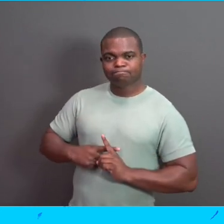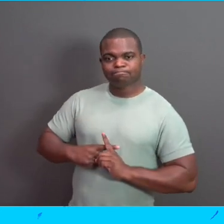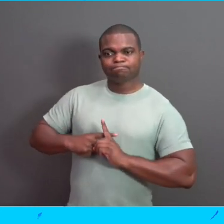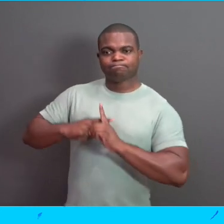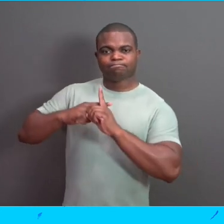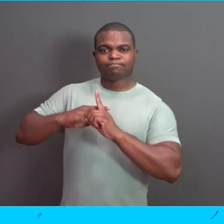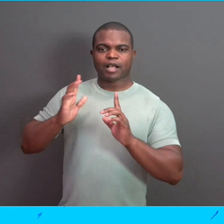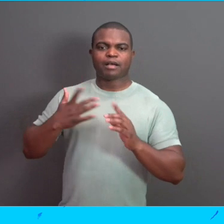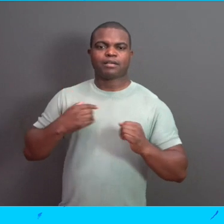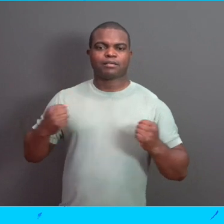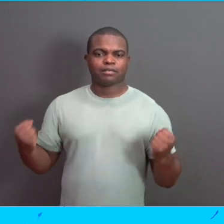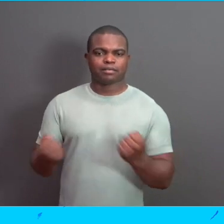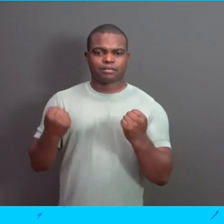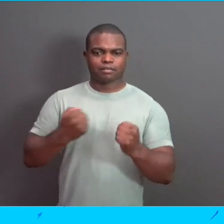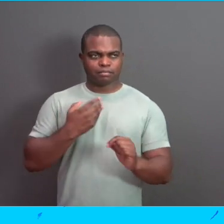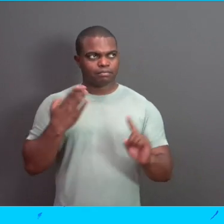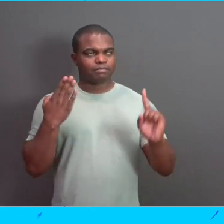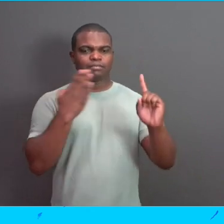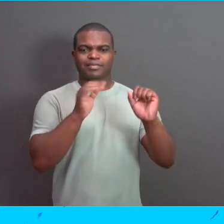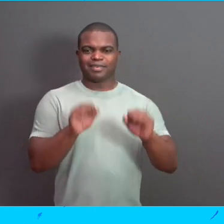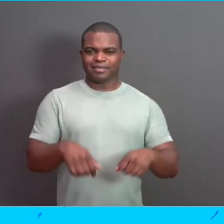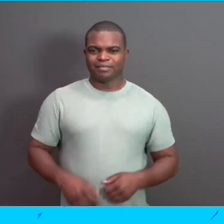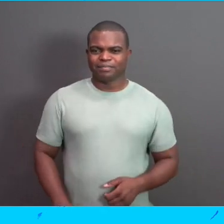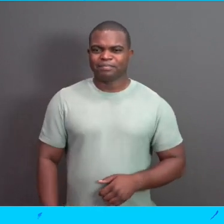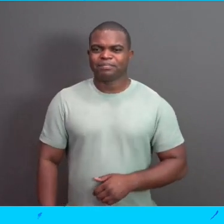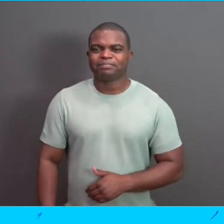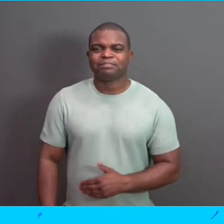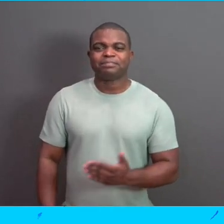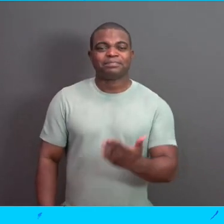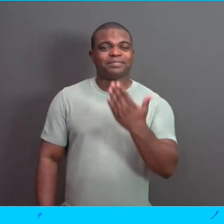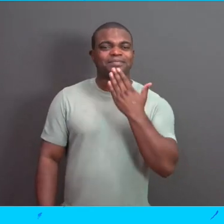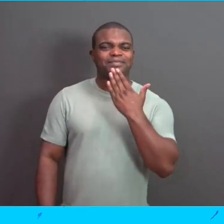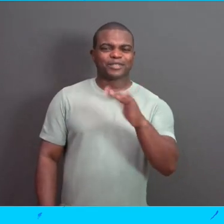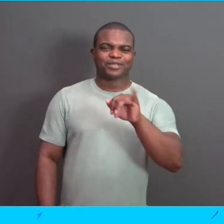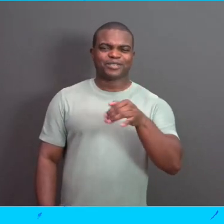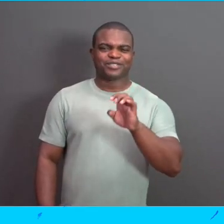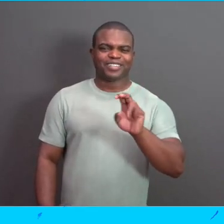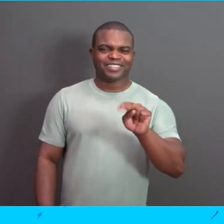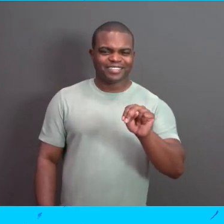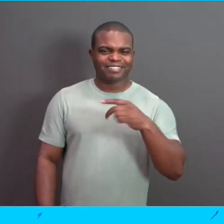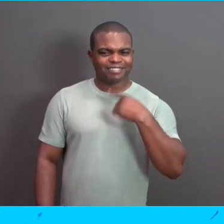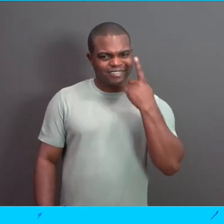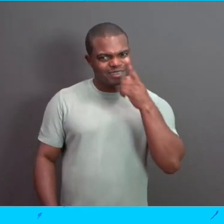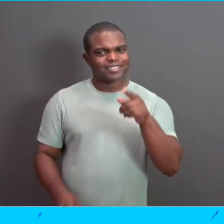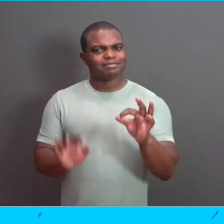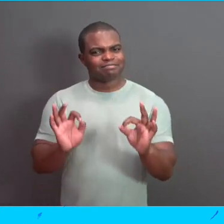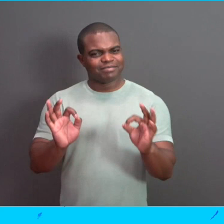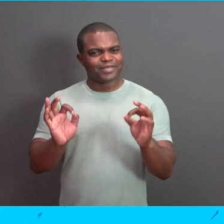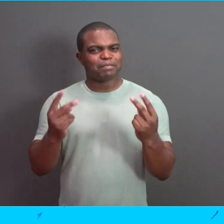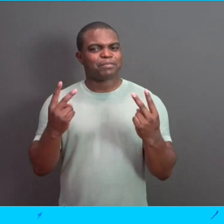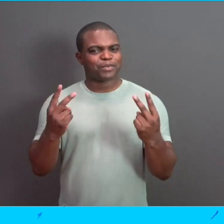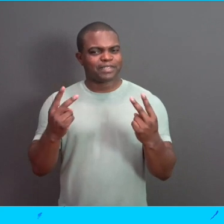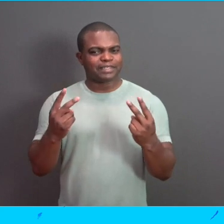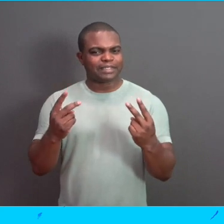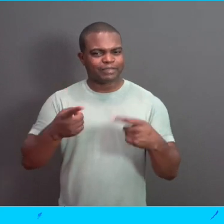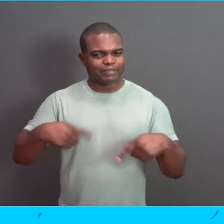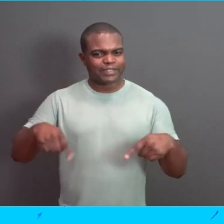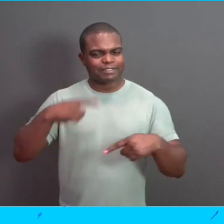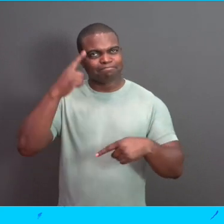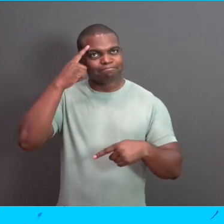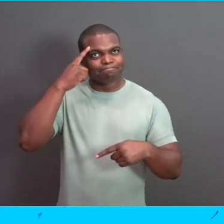Merci, Jen. C'est définitivement important pour nous d'avoir toutes ces